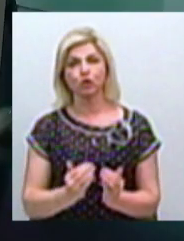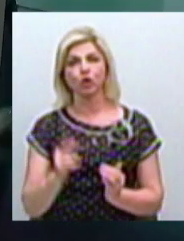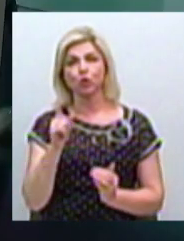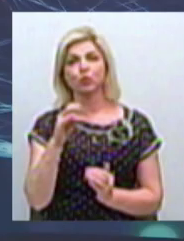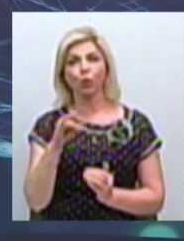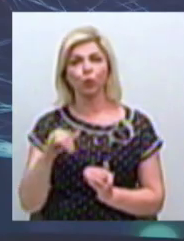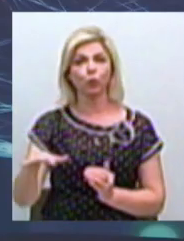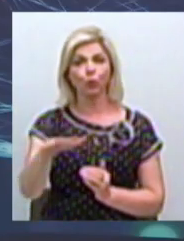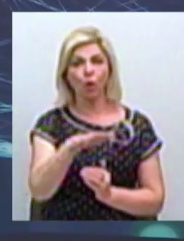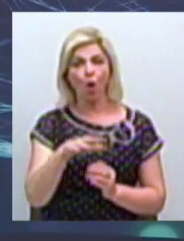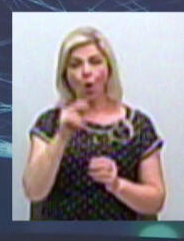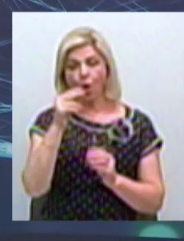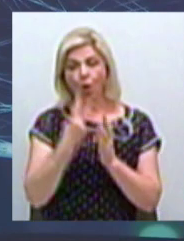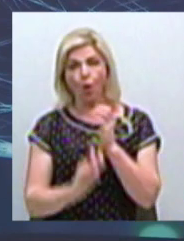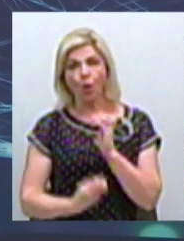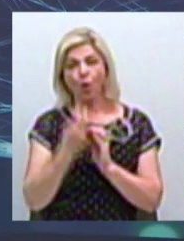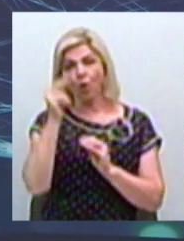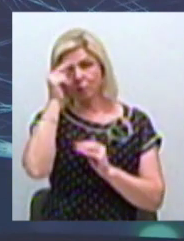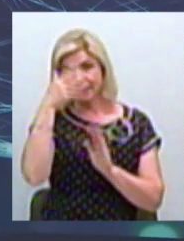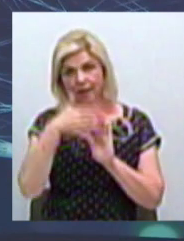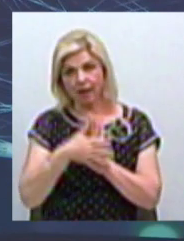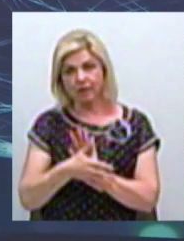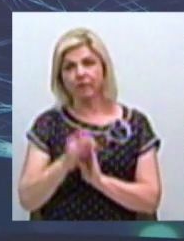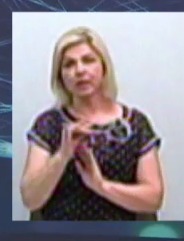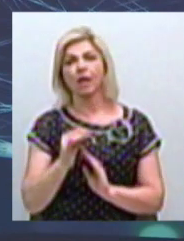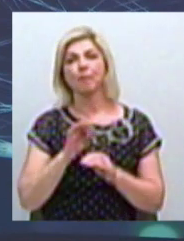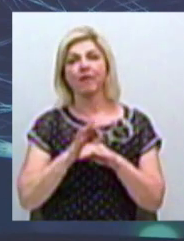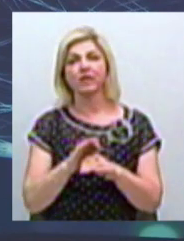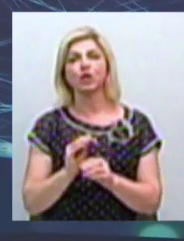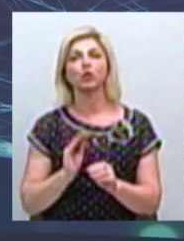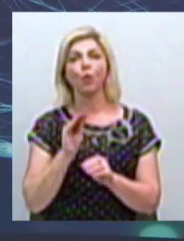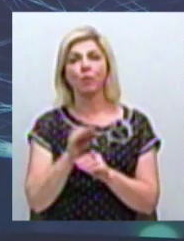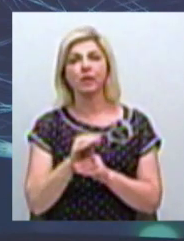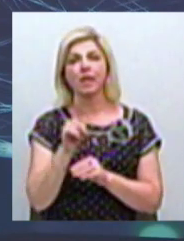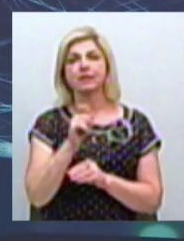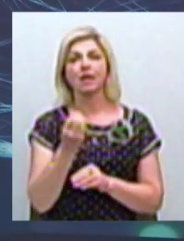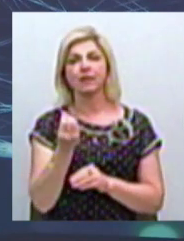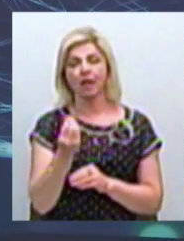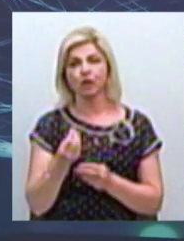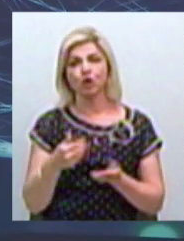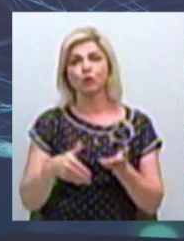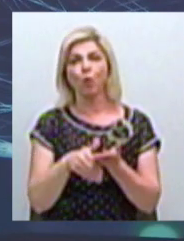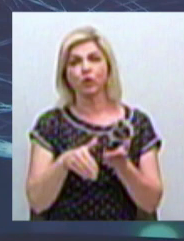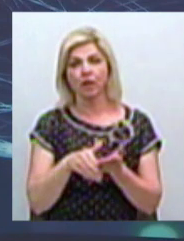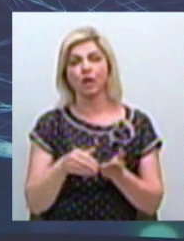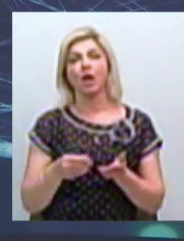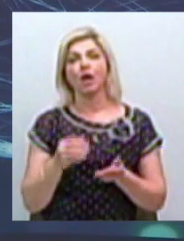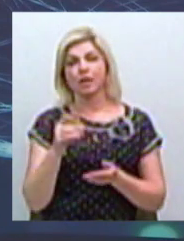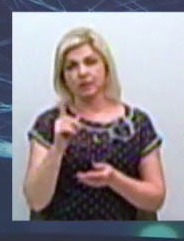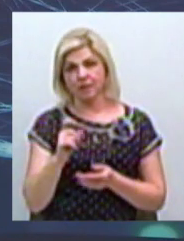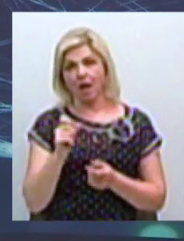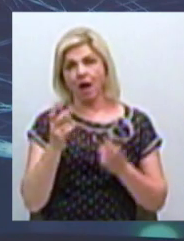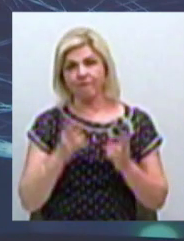зону обследования и провести дополнительное за счет, скажем так, спонсорской помощи наших аварийно-спасательных